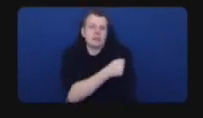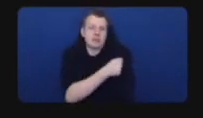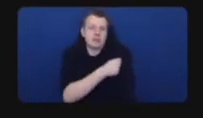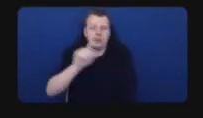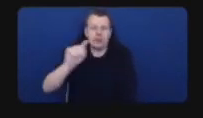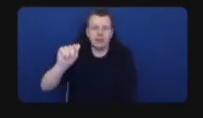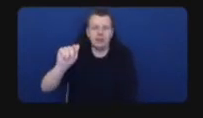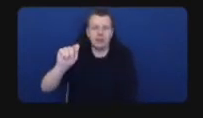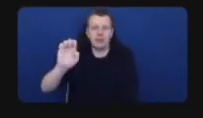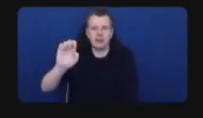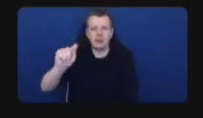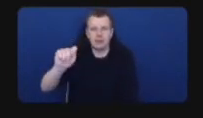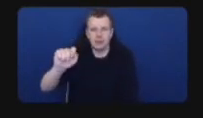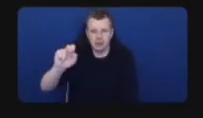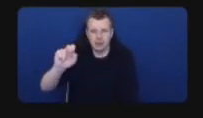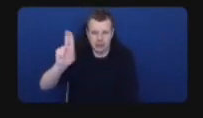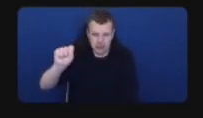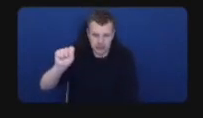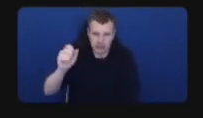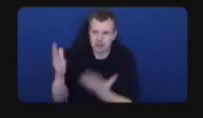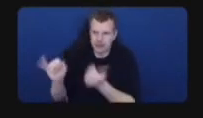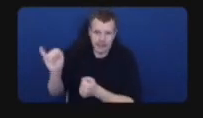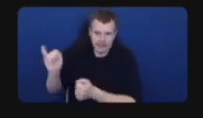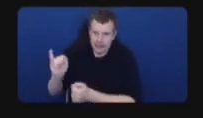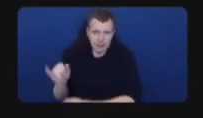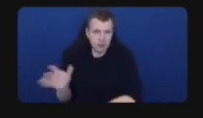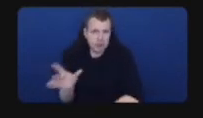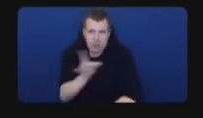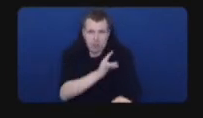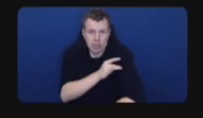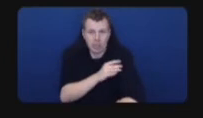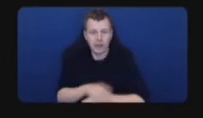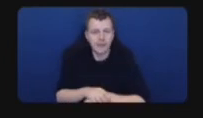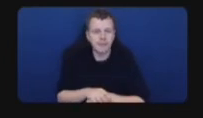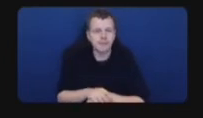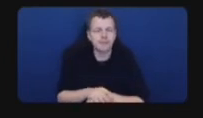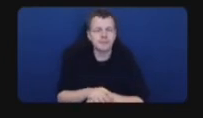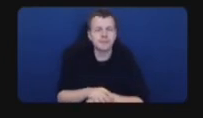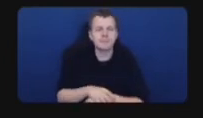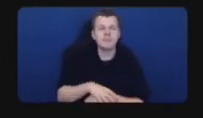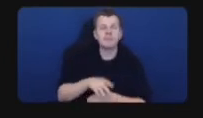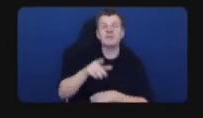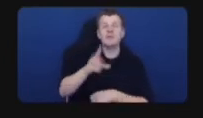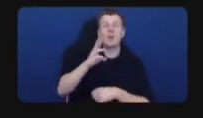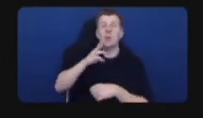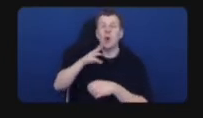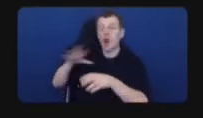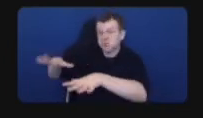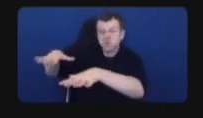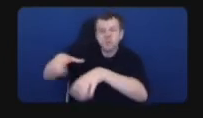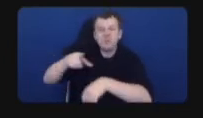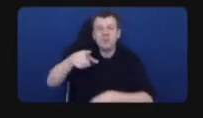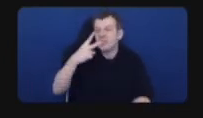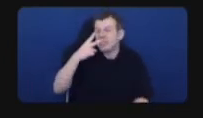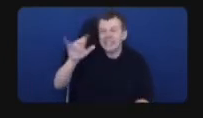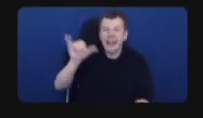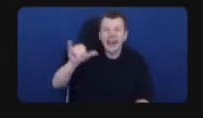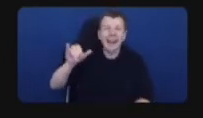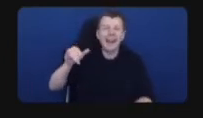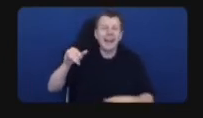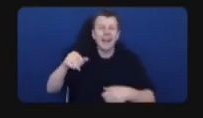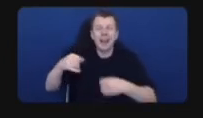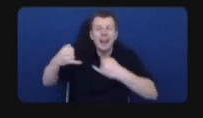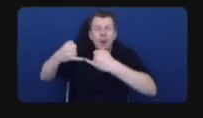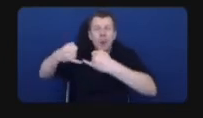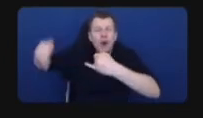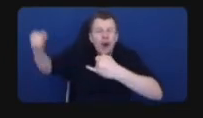甚至你可能会要去打，如果你有皮肤有割破的话，碰到脏的洪水，你要可能要去打破伤风疫苗。还有一点